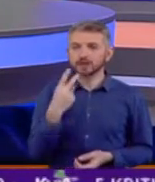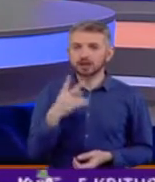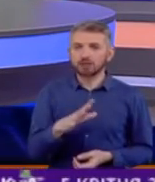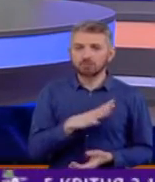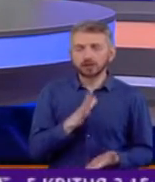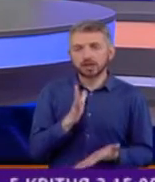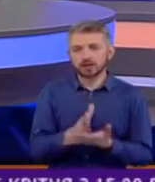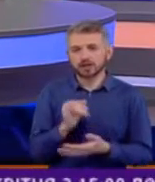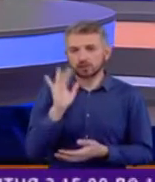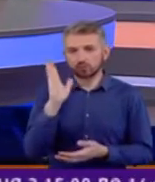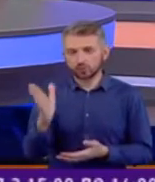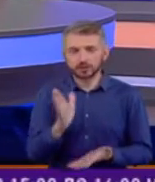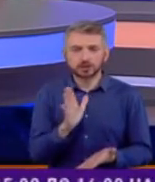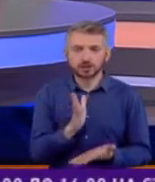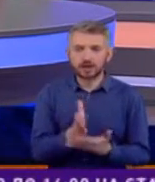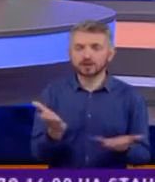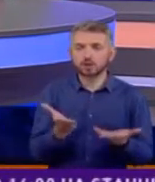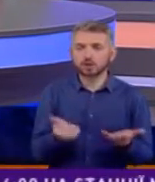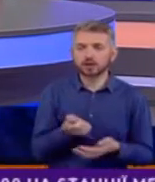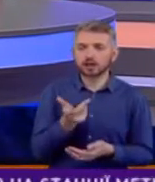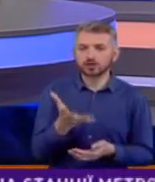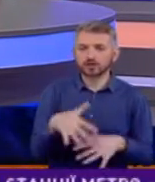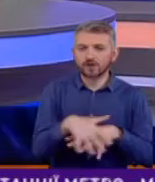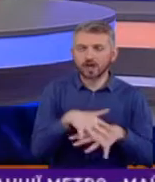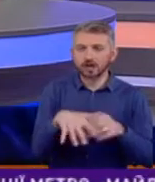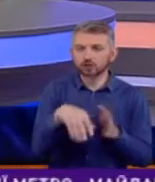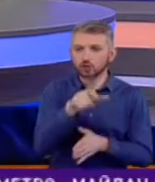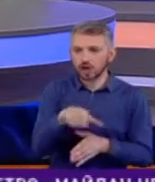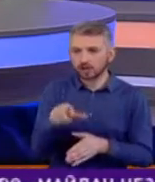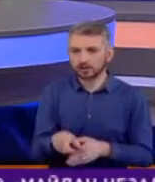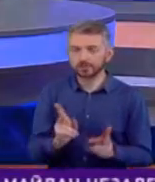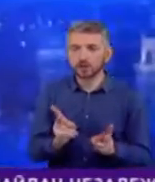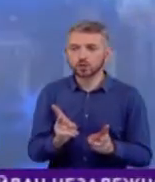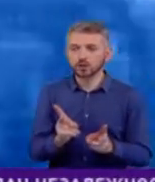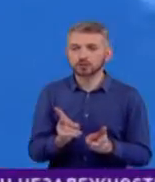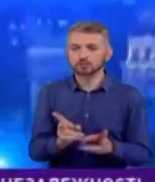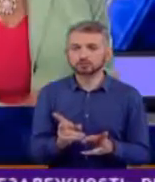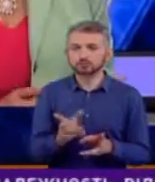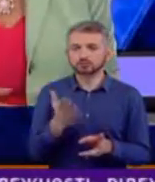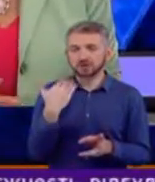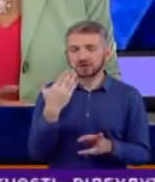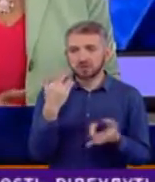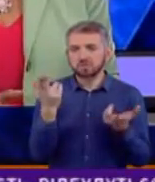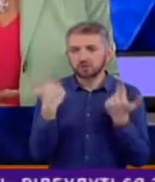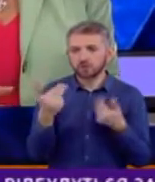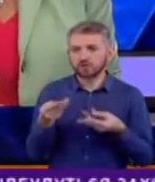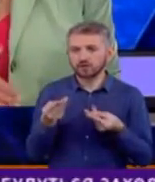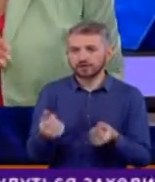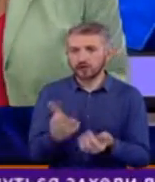є і буде. Є якесь кількість електората, які підвержені влиянню. Є ті,